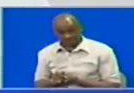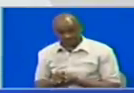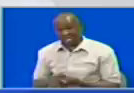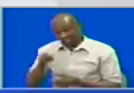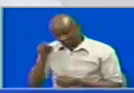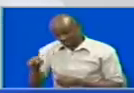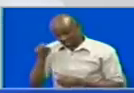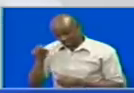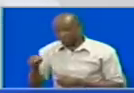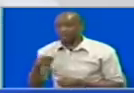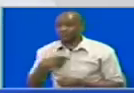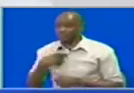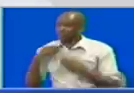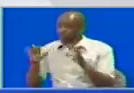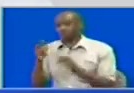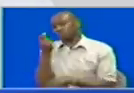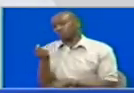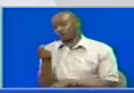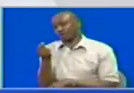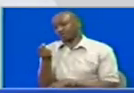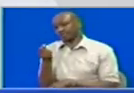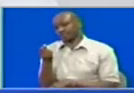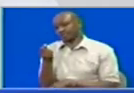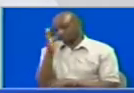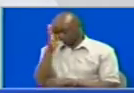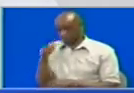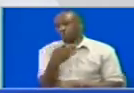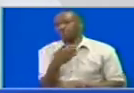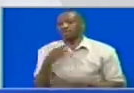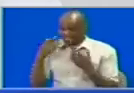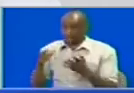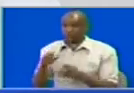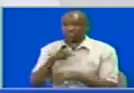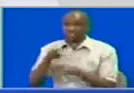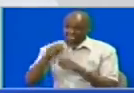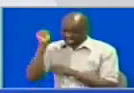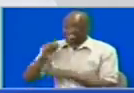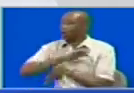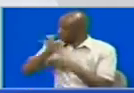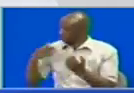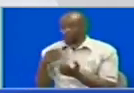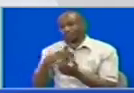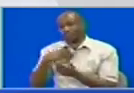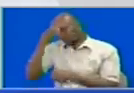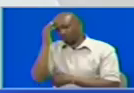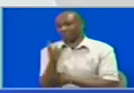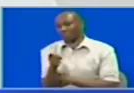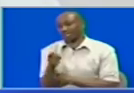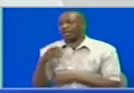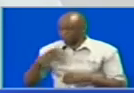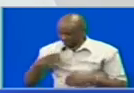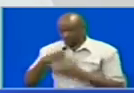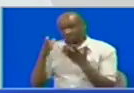Hiyo ndio pia ndio kidogo tulipotea njia. Alafu mpira ilikuwa ni nation Kenya nzima. Hata kitimu ya taifa watu walikuwa